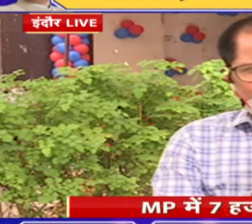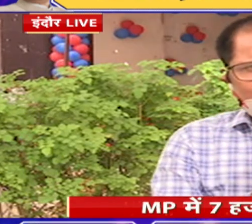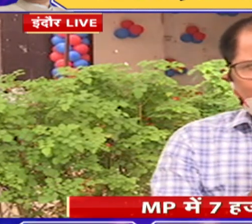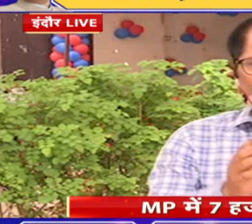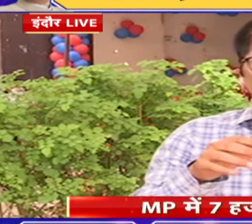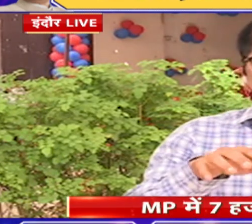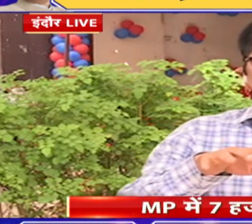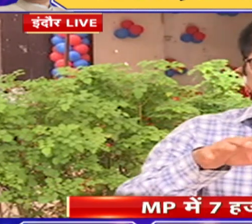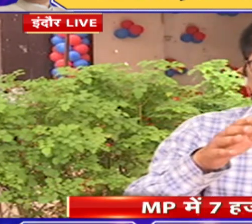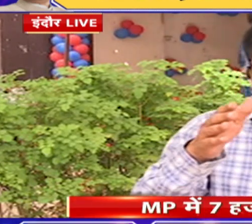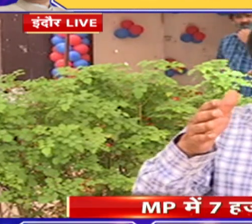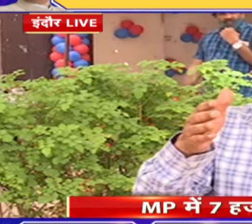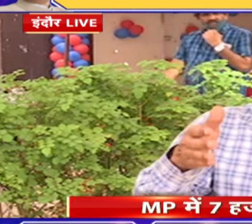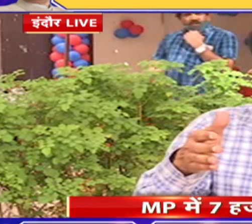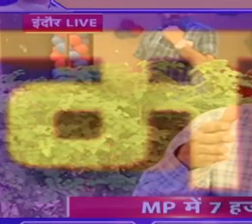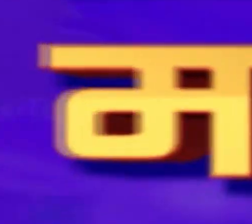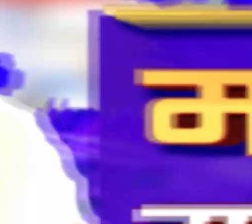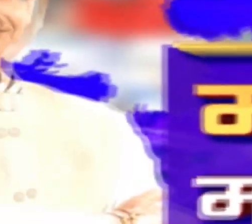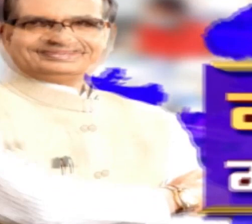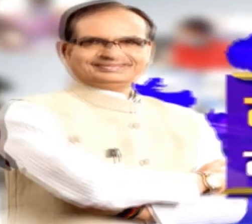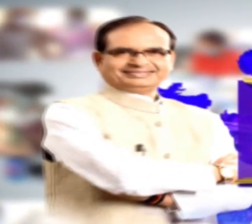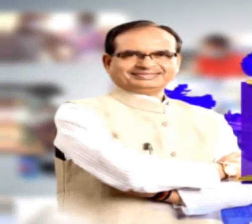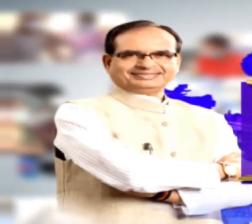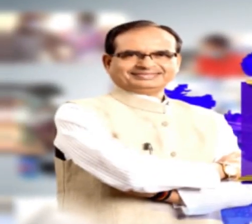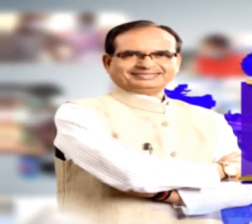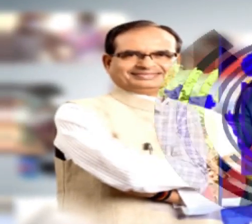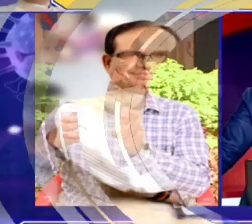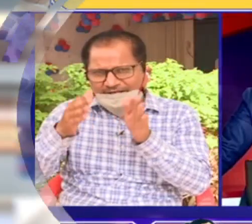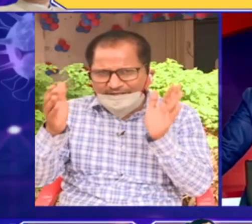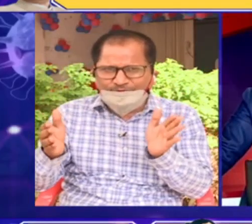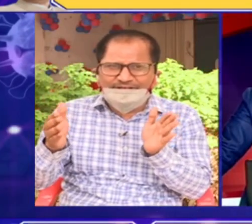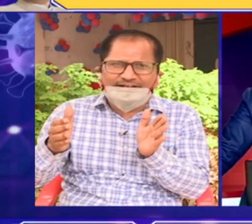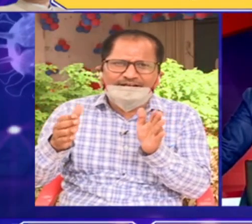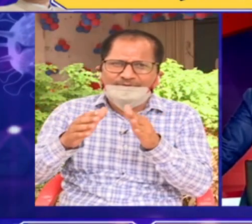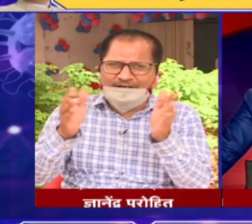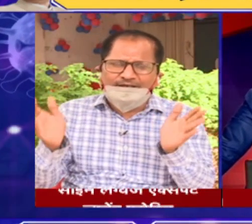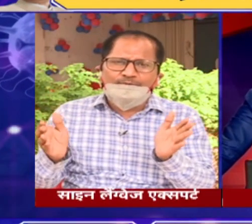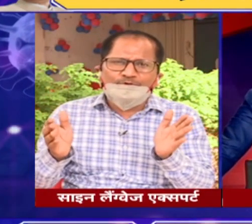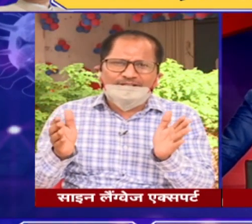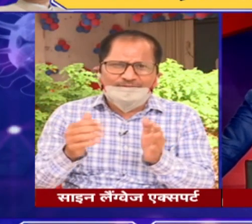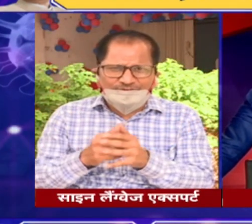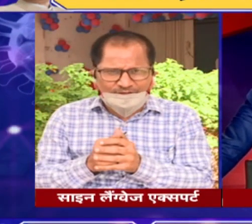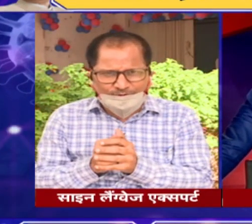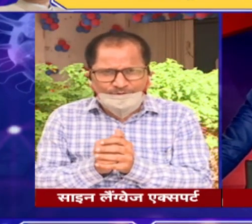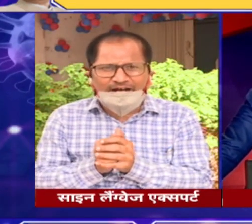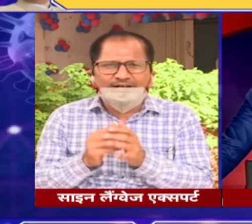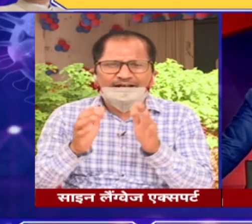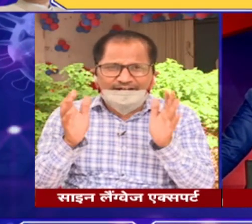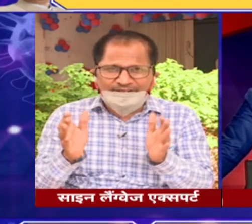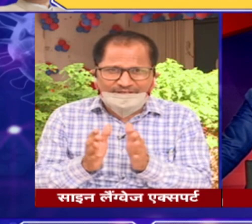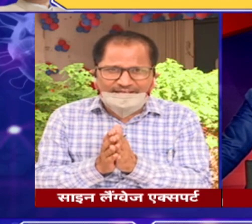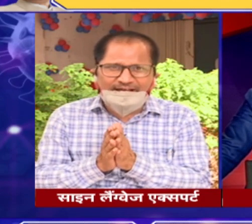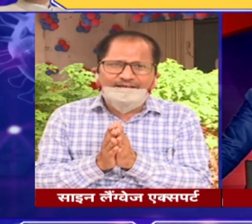हैं, उनसे भी एक निवेदन है कि हमने एक उन बच्चों के लिए जो सेंटर बना रहे हैं उससे लगा हुआ MPV का ही कुछ एक लैंड है, वहाँ मुकबधिर बच्चों के